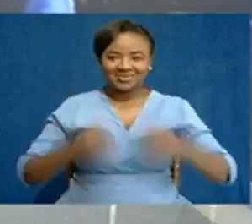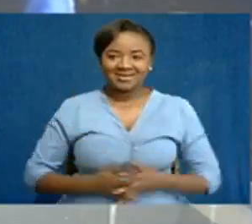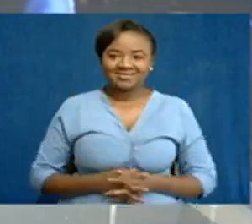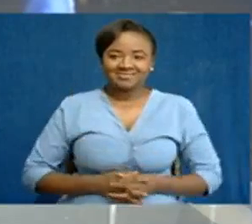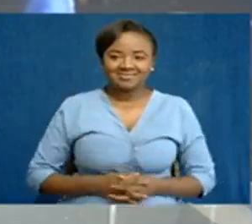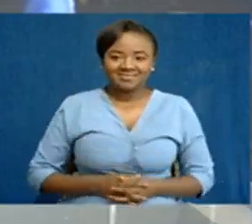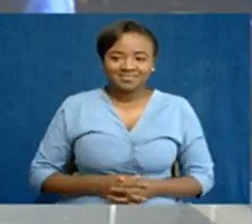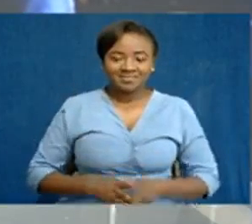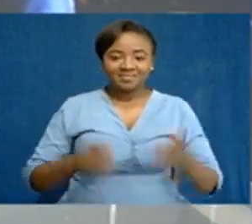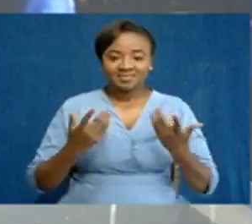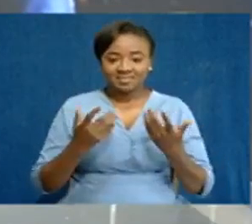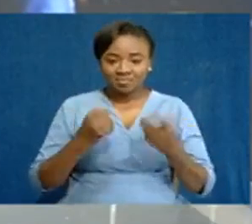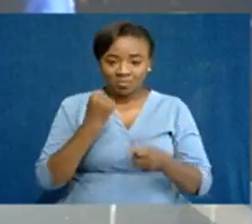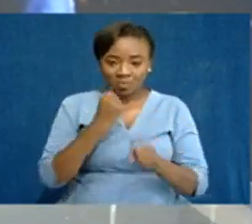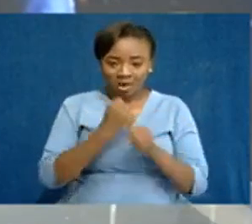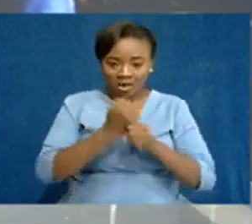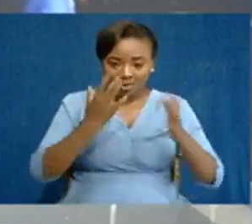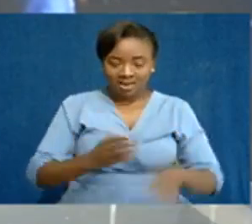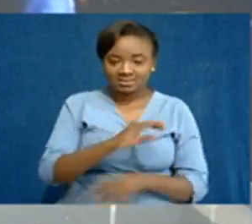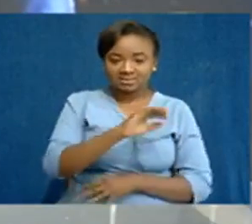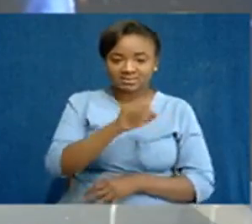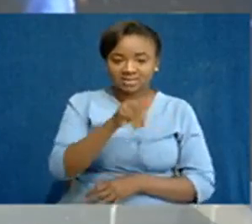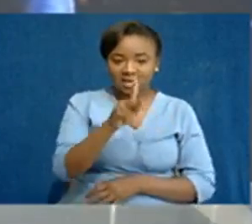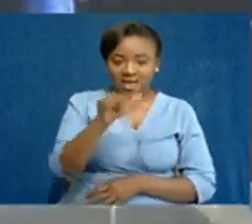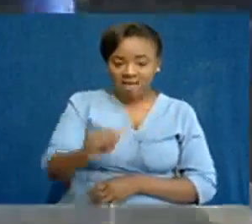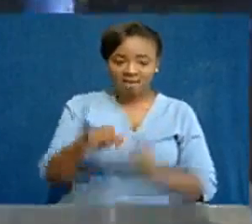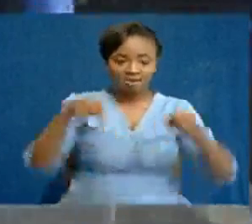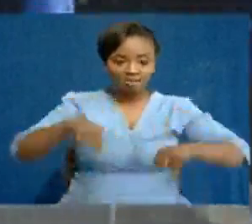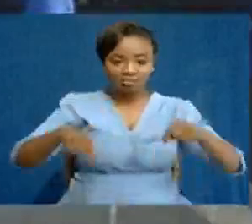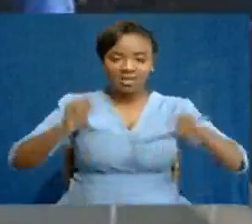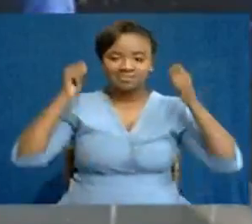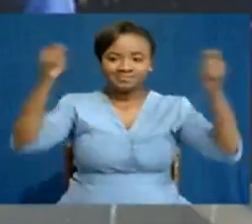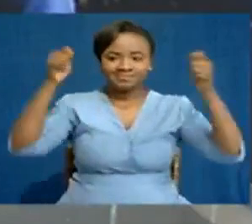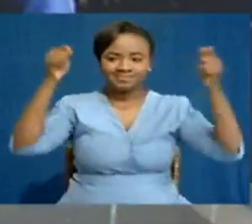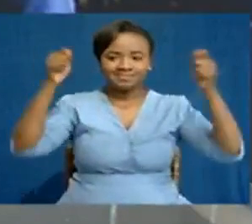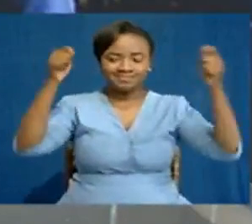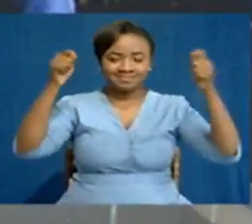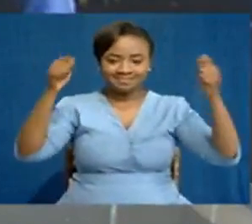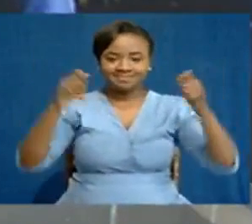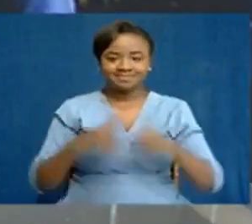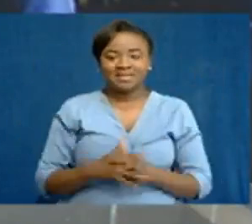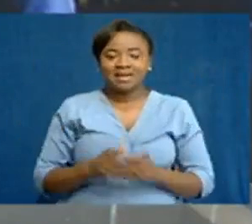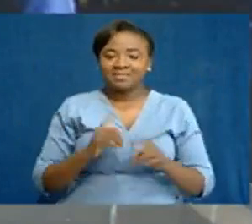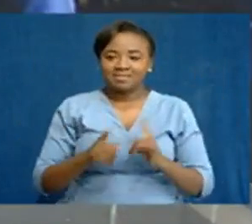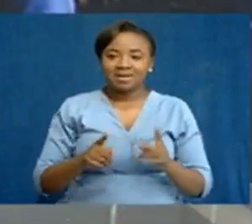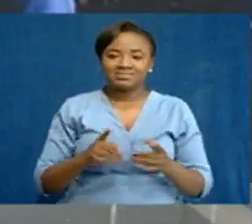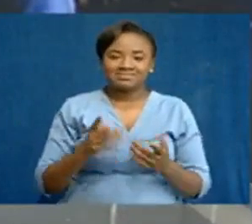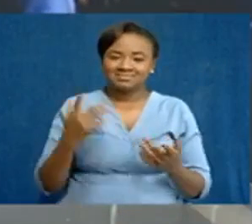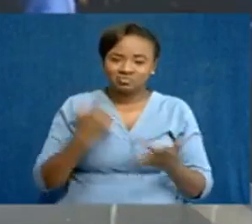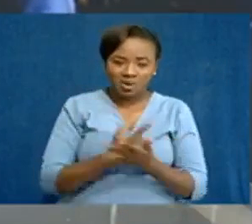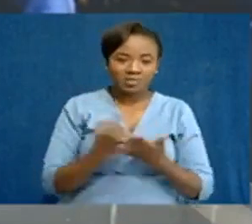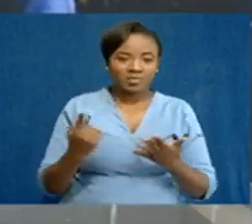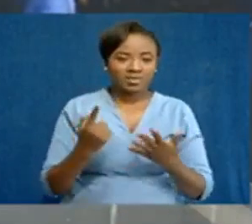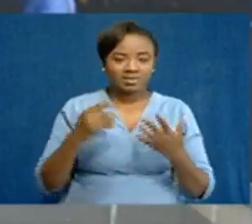Mgomo wa wafanyikazi wa viwanja vya ndege umesitishwa jioni hii baada ya siku nzima ya mahangaiko ya wasafiri wanaotumia ndege kwenye